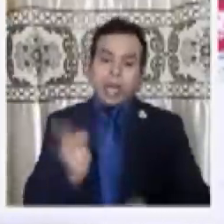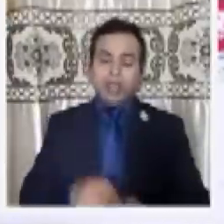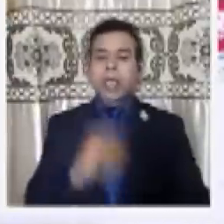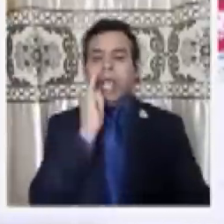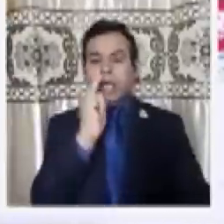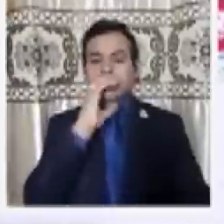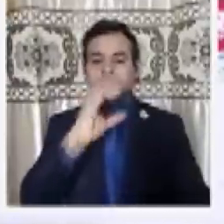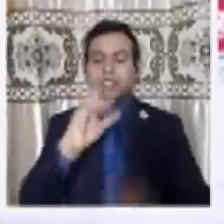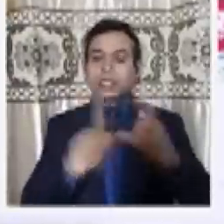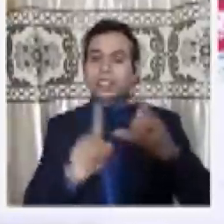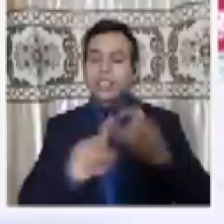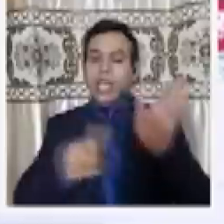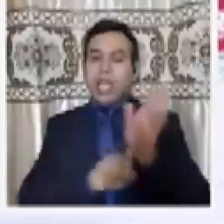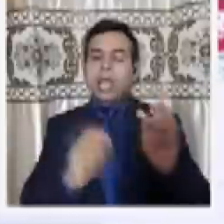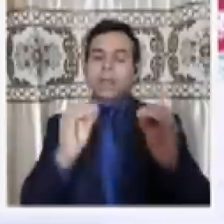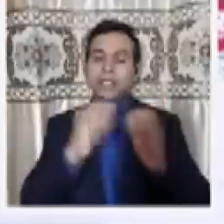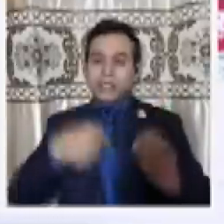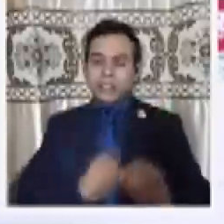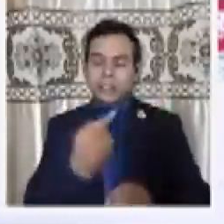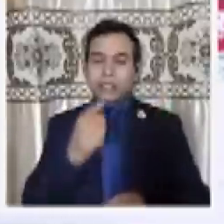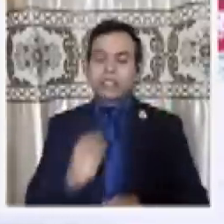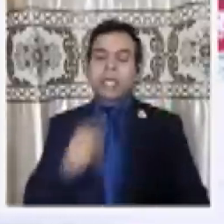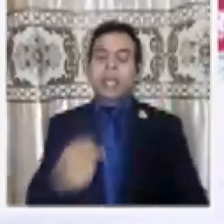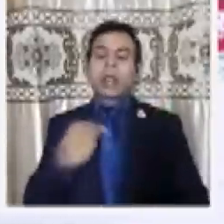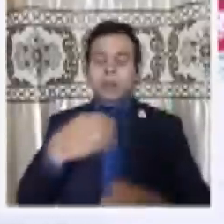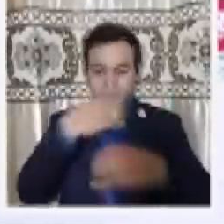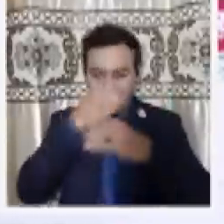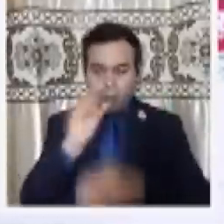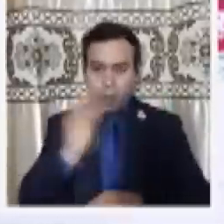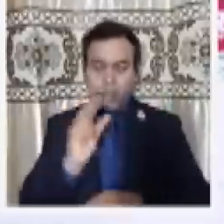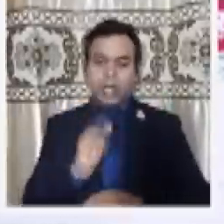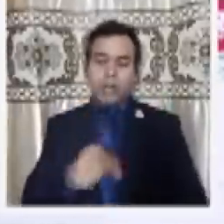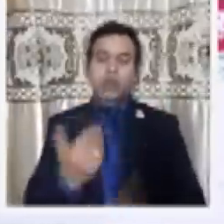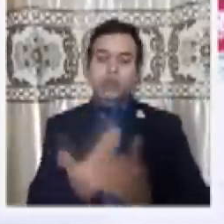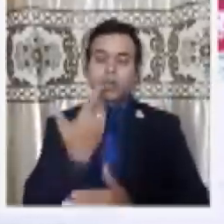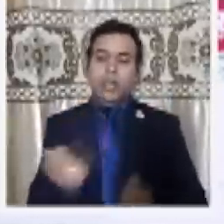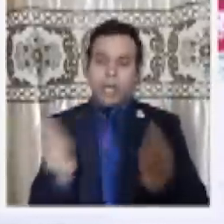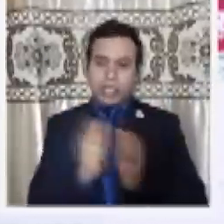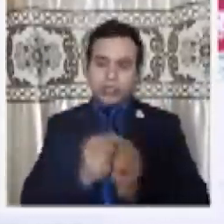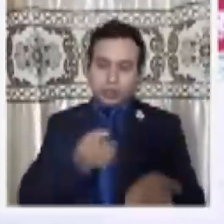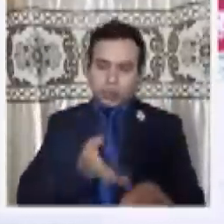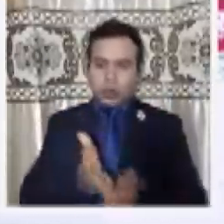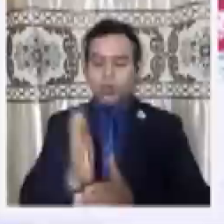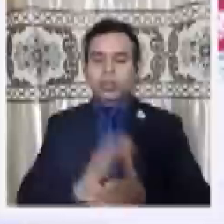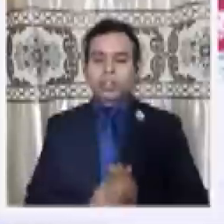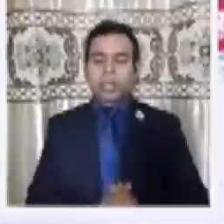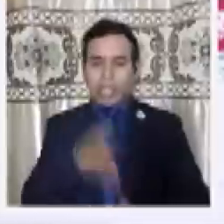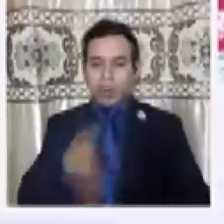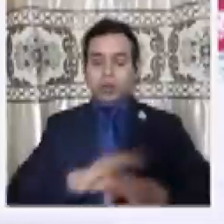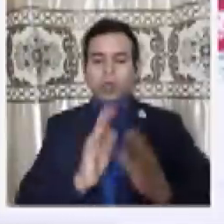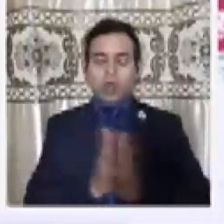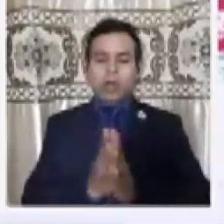আইসিডিআরবি নিজস্ব ব্যবস্থাপনায় আরেকটি ল্যাব বা পরীক্ষাগার চালু করেছে, যেটি হলো আইসিডিআরবি মলিকুলার ডায়াগনস্টিক